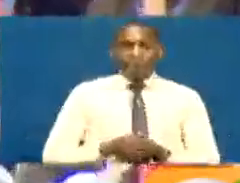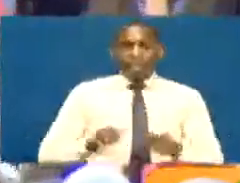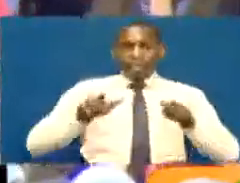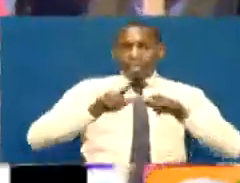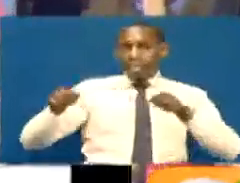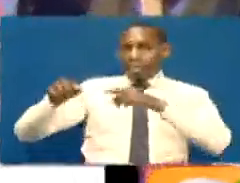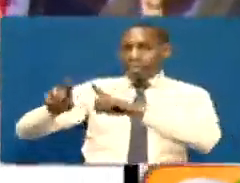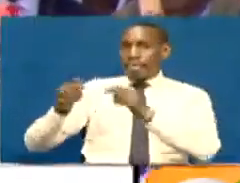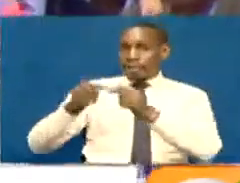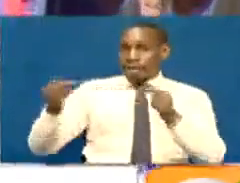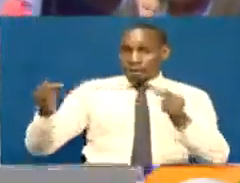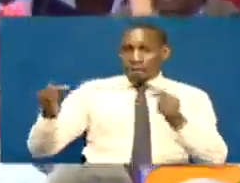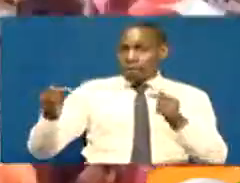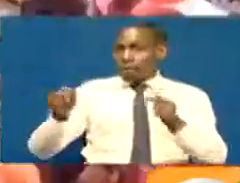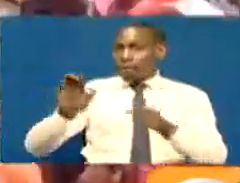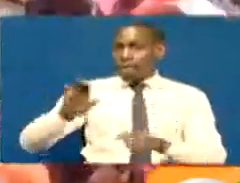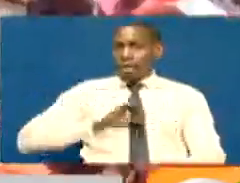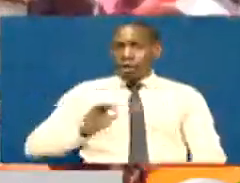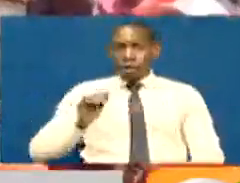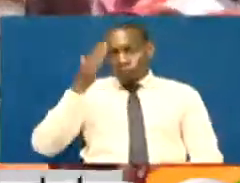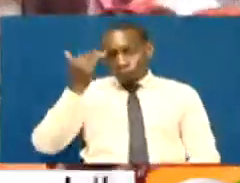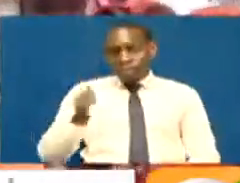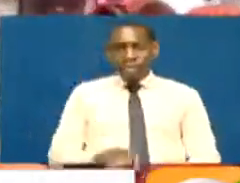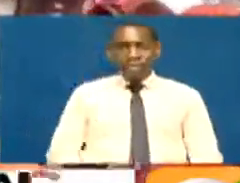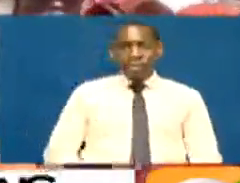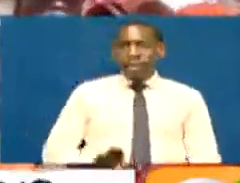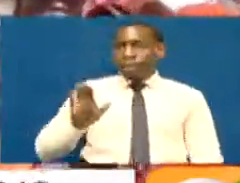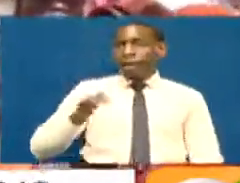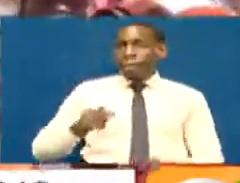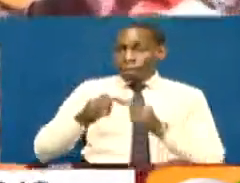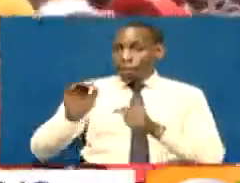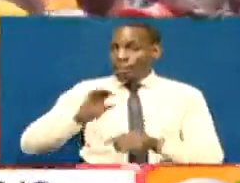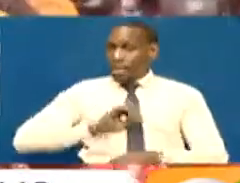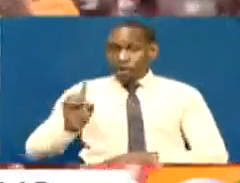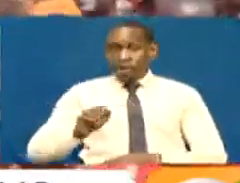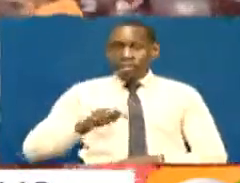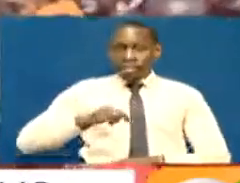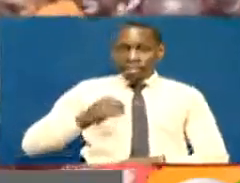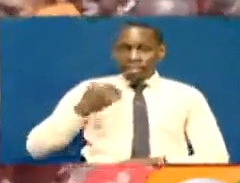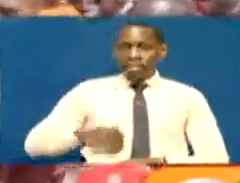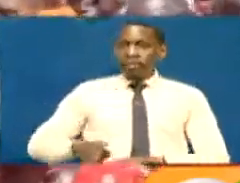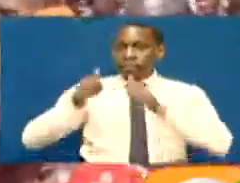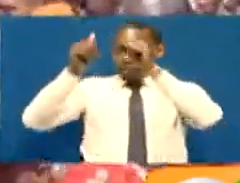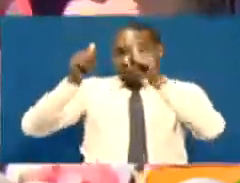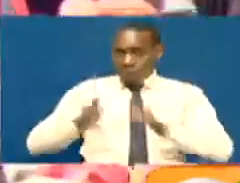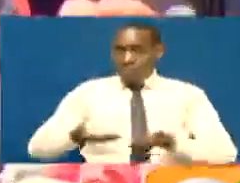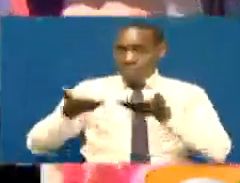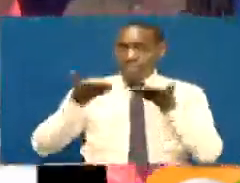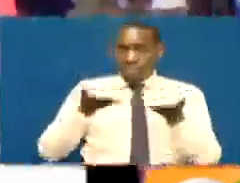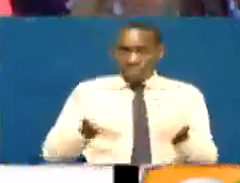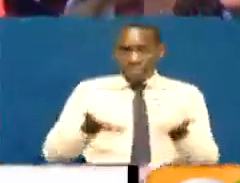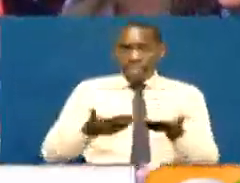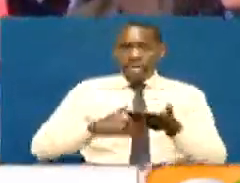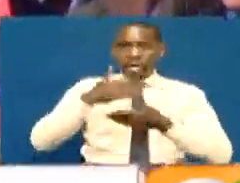yeye mwenyewe alikanusha sisi yake. Kwa sababu amesema si yake, mimi natoa notisi hapa. Baada ya